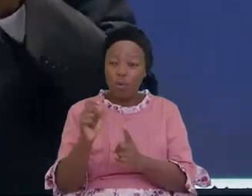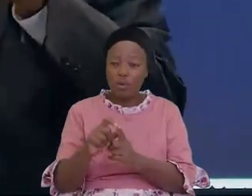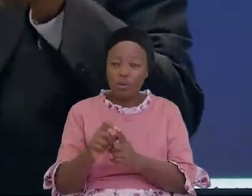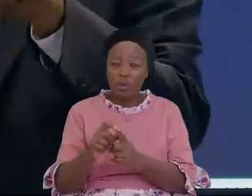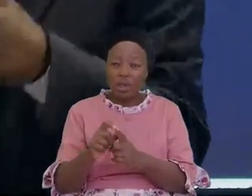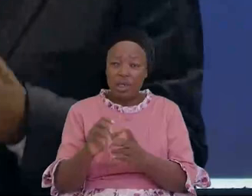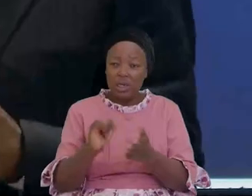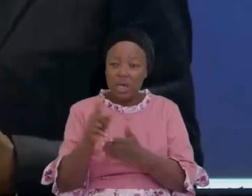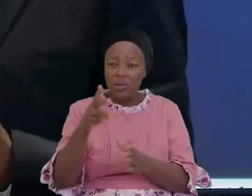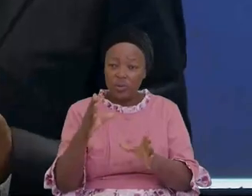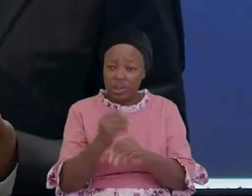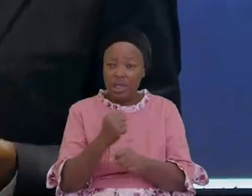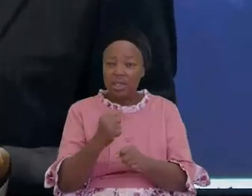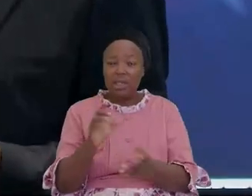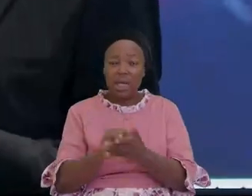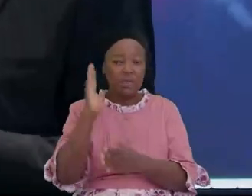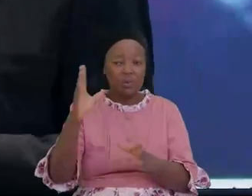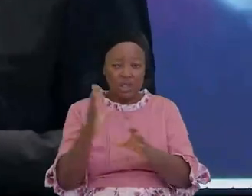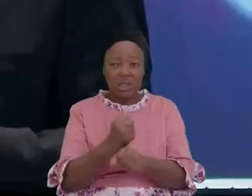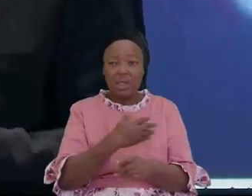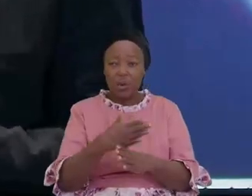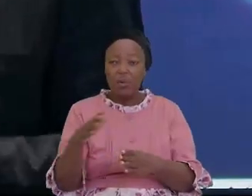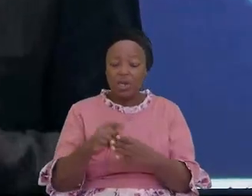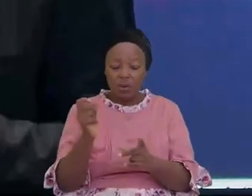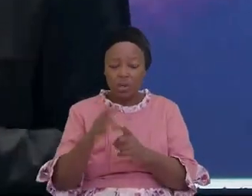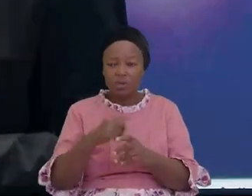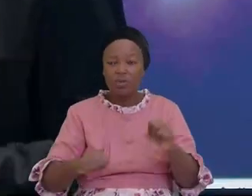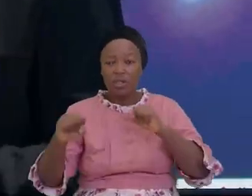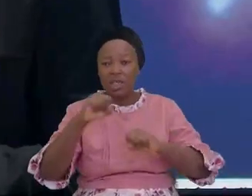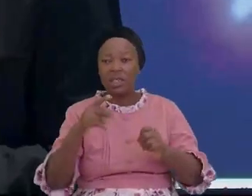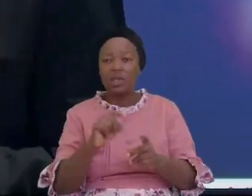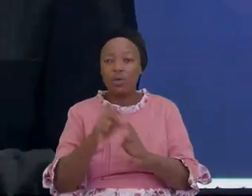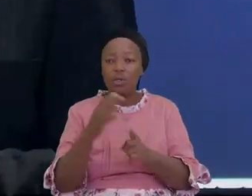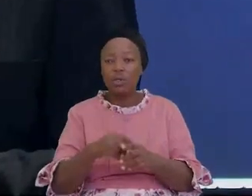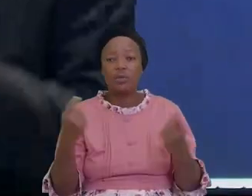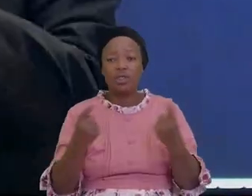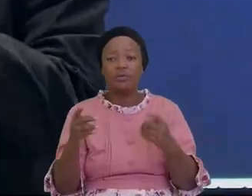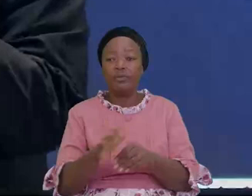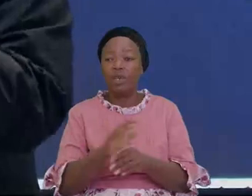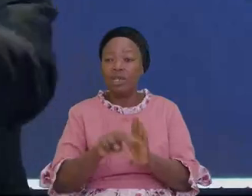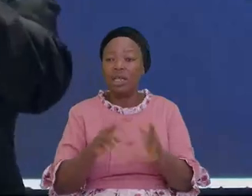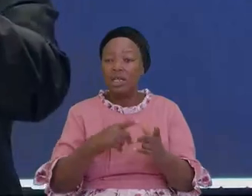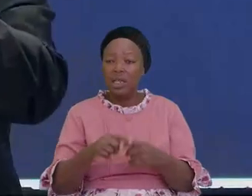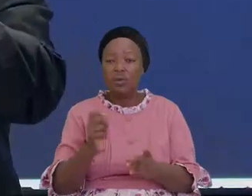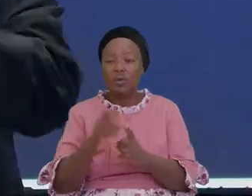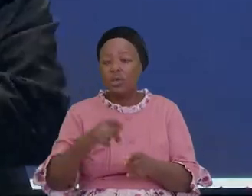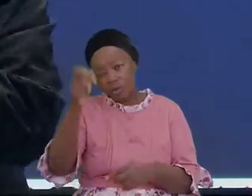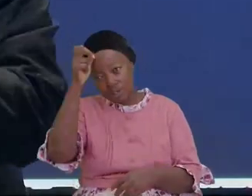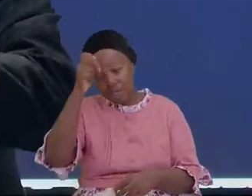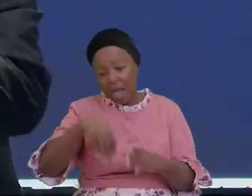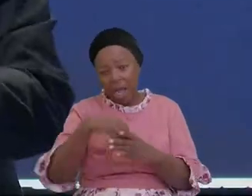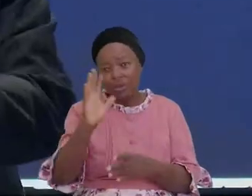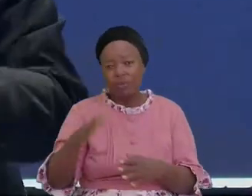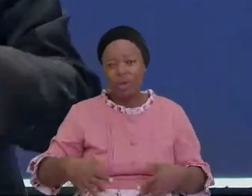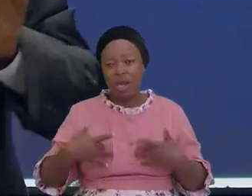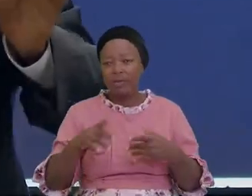la parole qui va ôter les paroles d'anxiété, la parole du péché et les paroles de Satan de ta